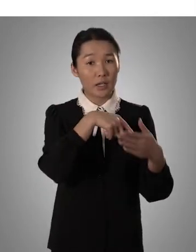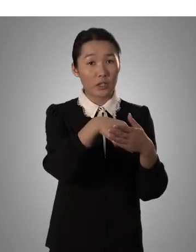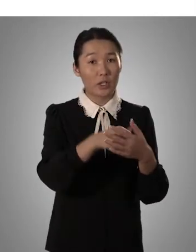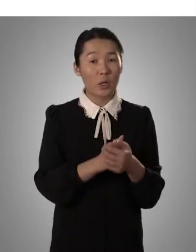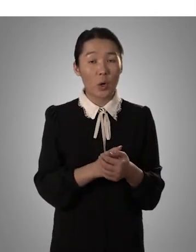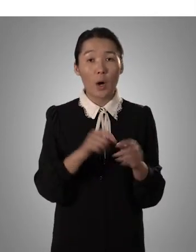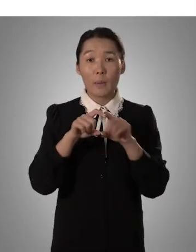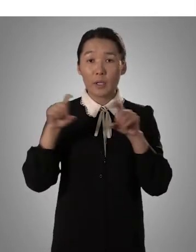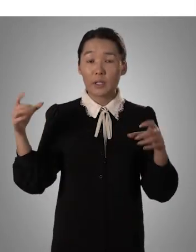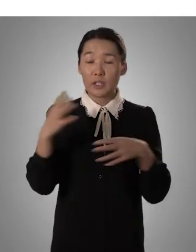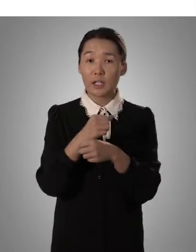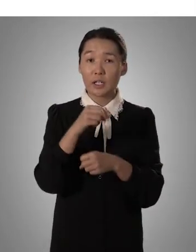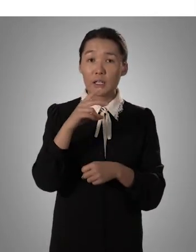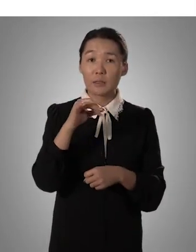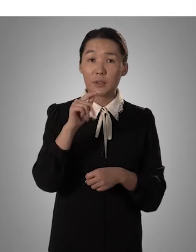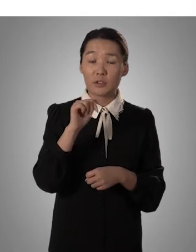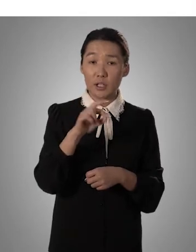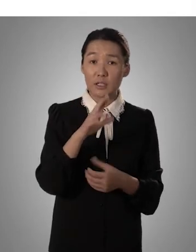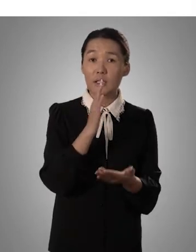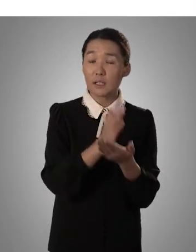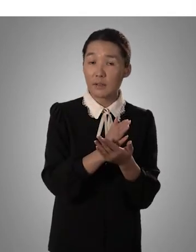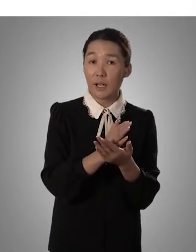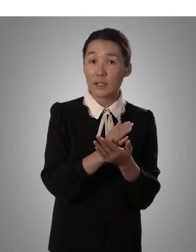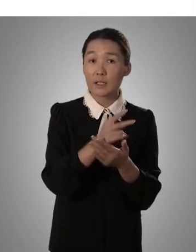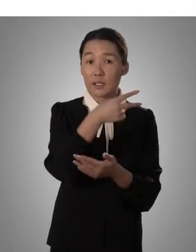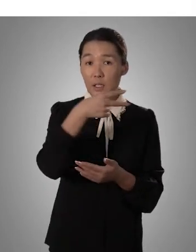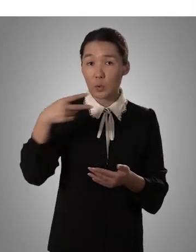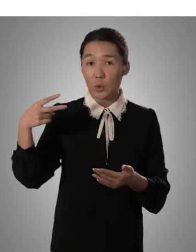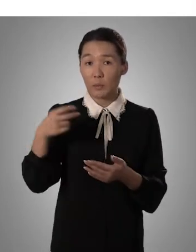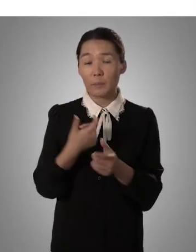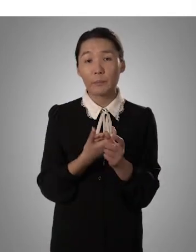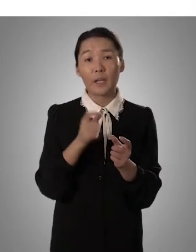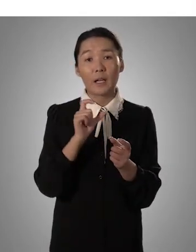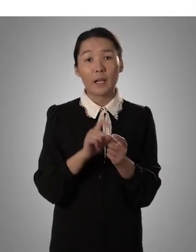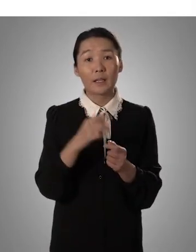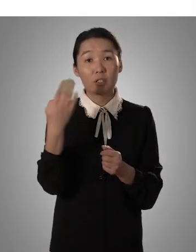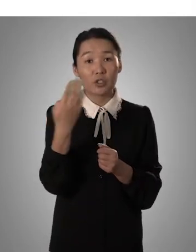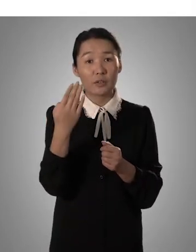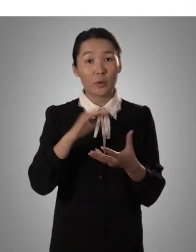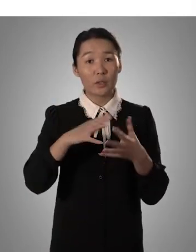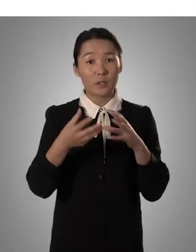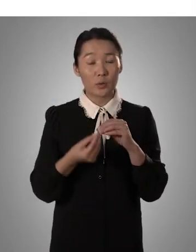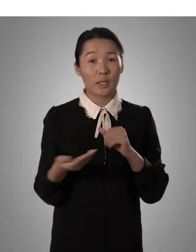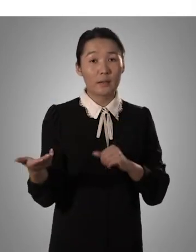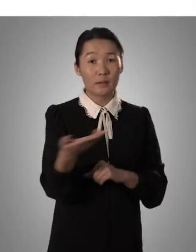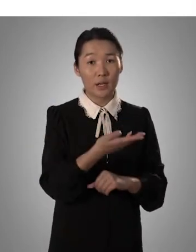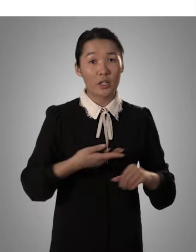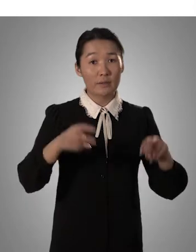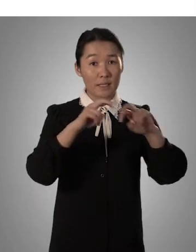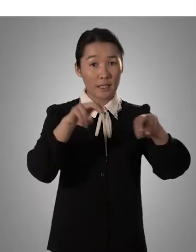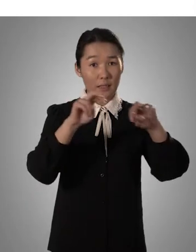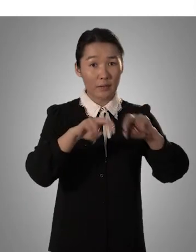краткое причастие является сказуемым это четвертый результат нашего